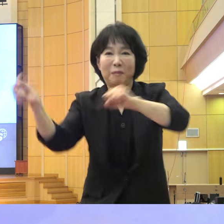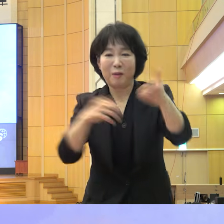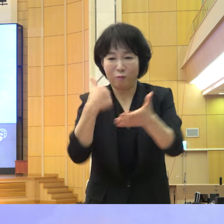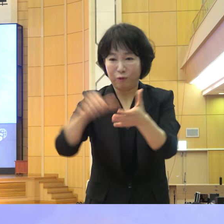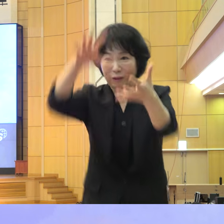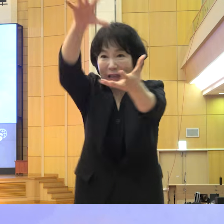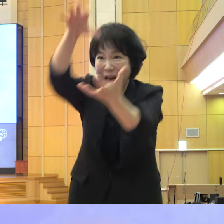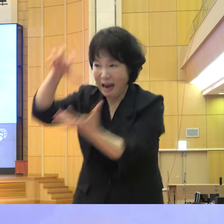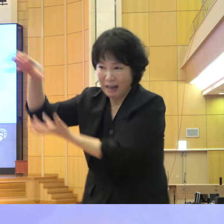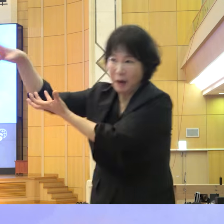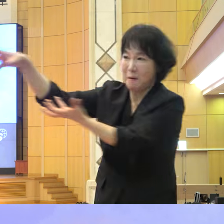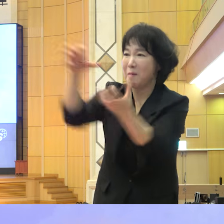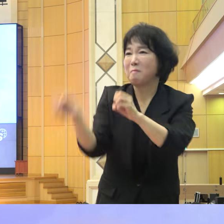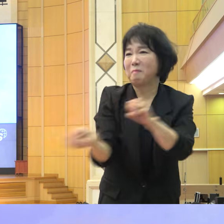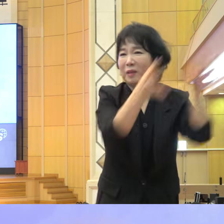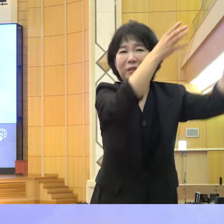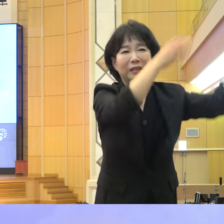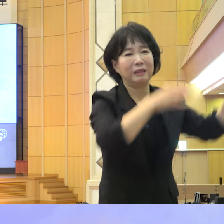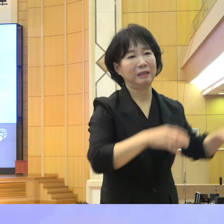내놨어. 내가 내놨는데,